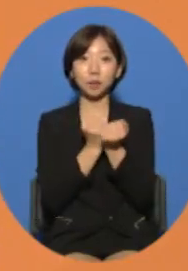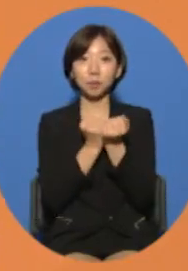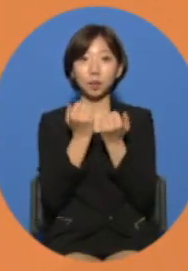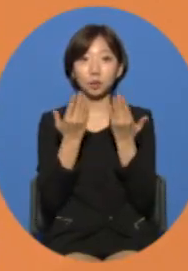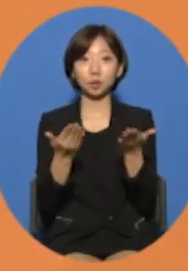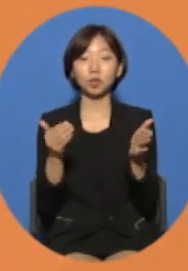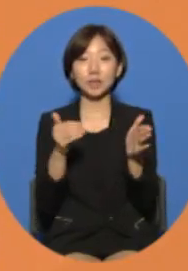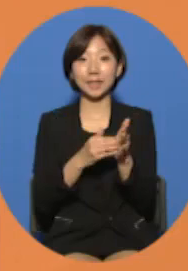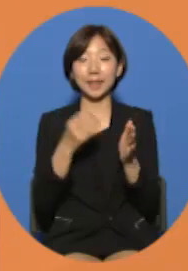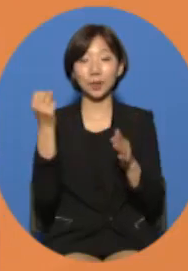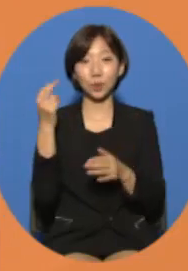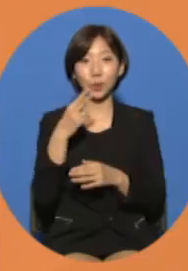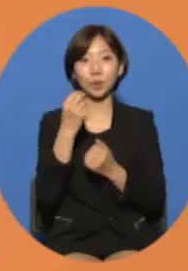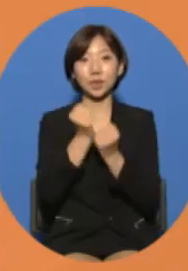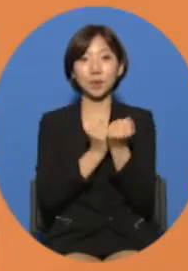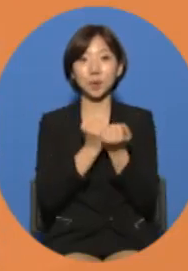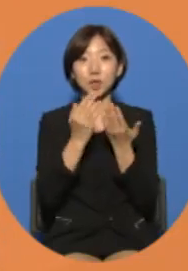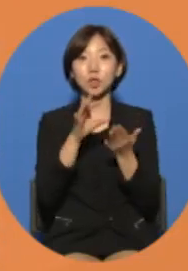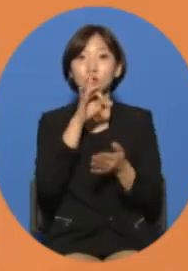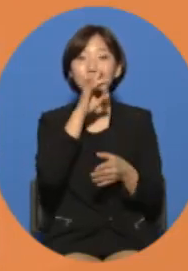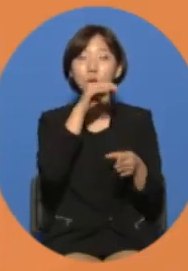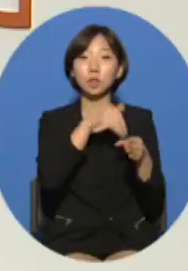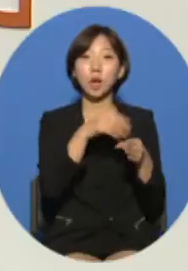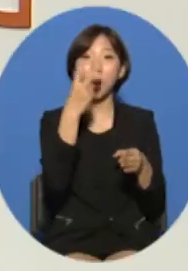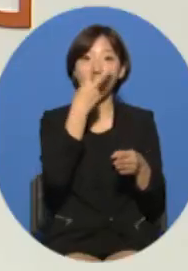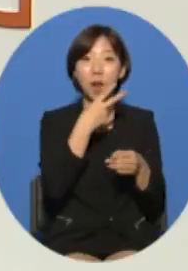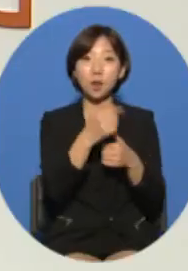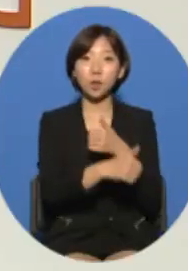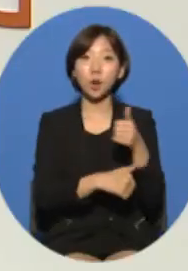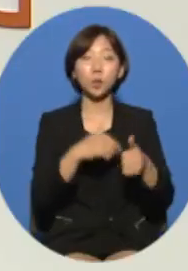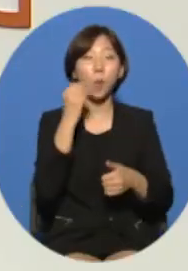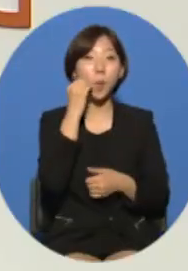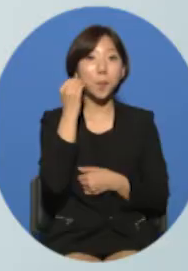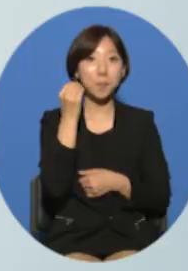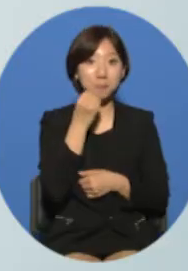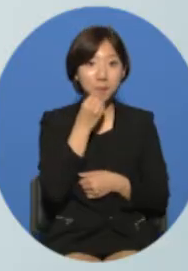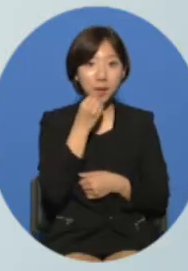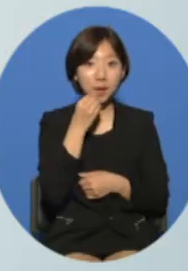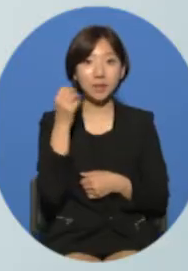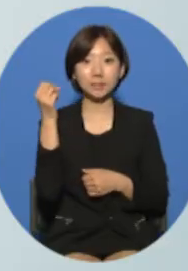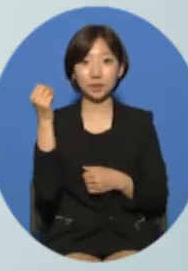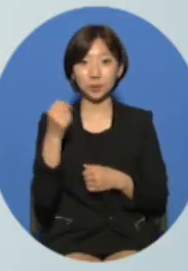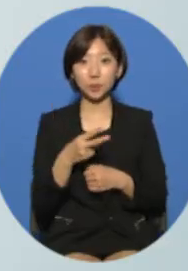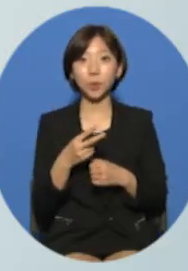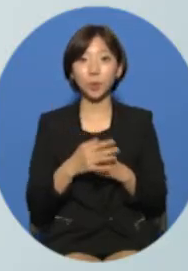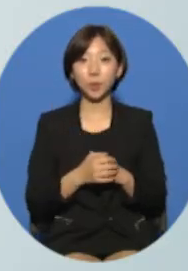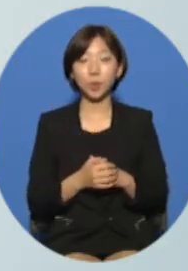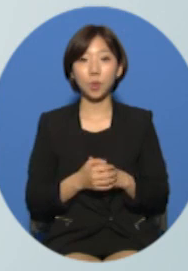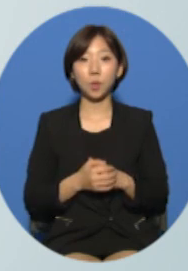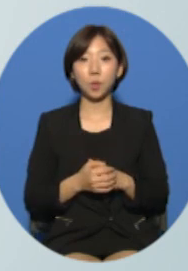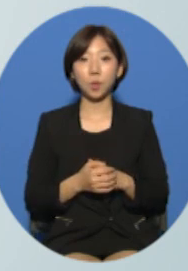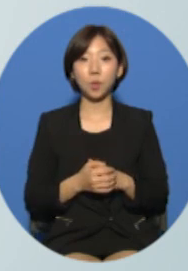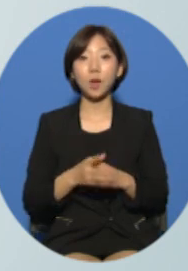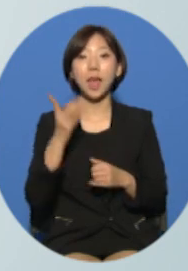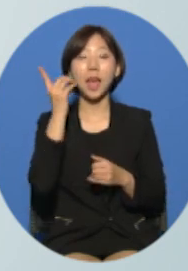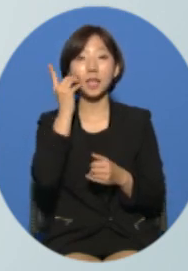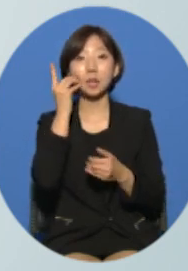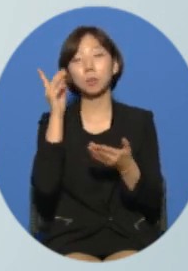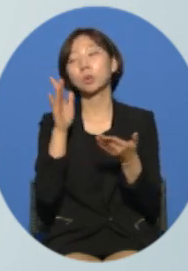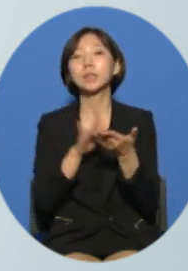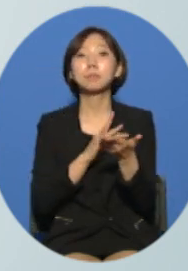드렸는데요. 다시 한번 말씀을 드리면은 중앙선관위 홈페이지, 네. 그다음에 그 뭡니까 스마트폰이나